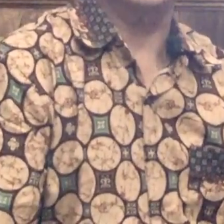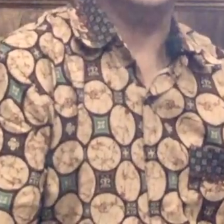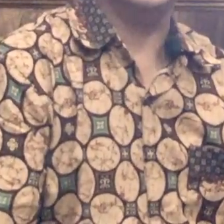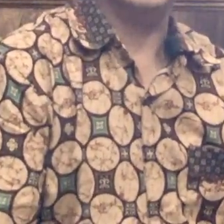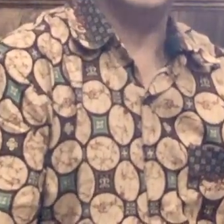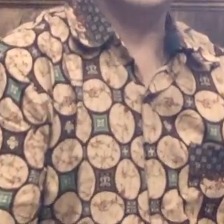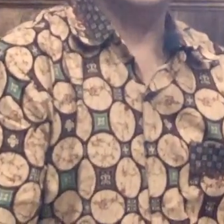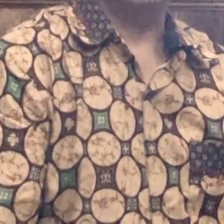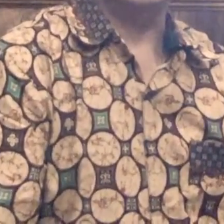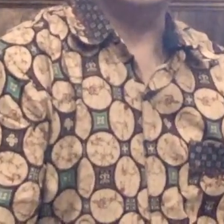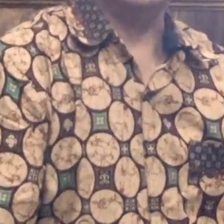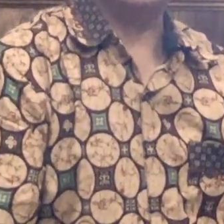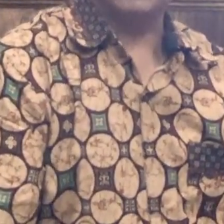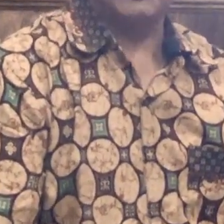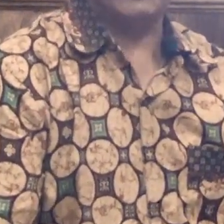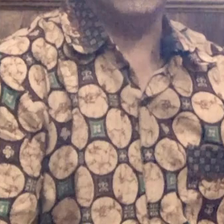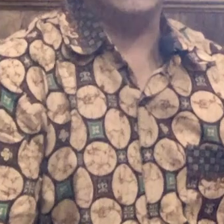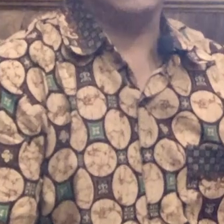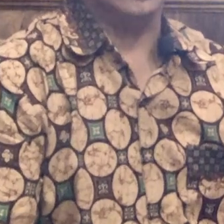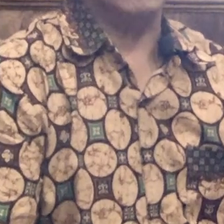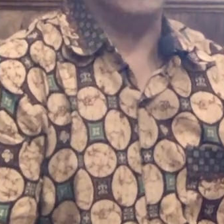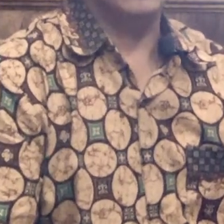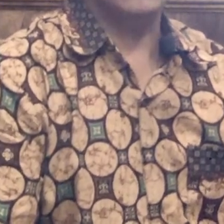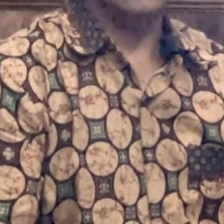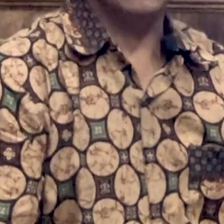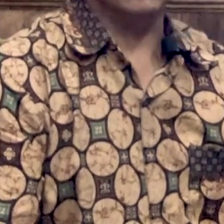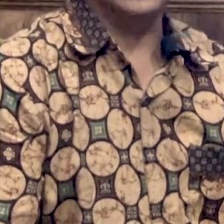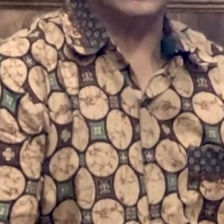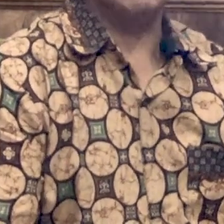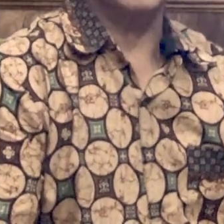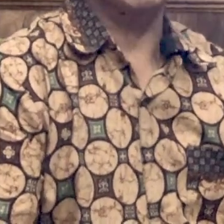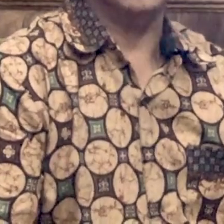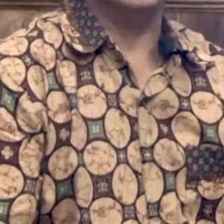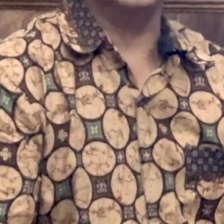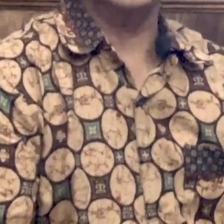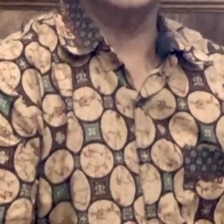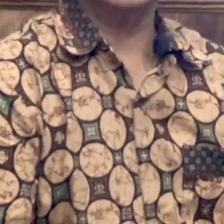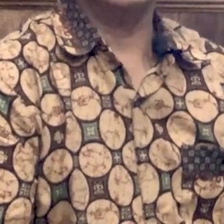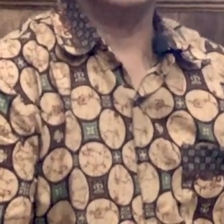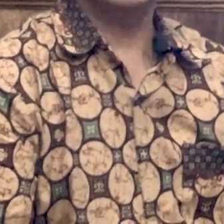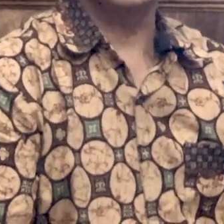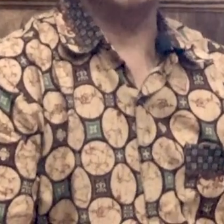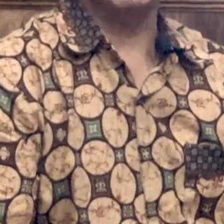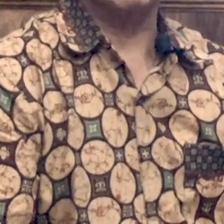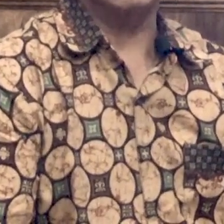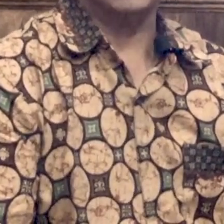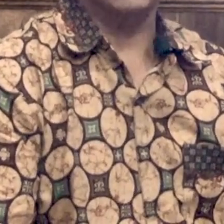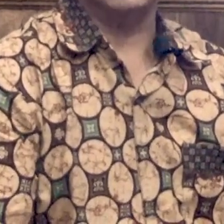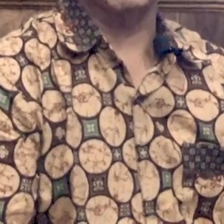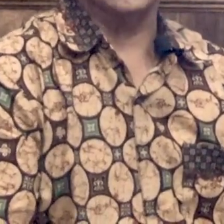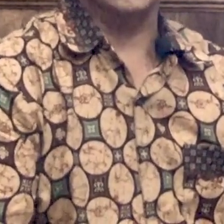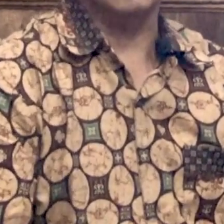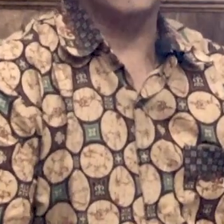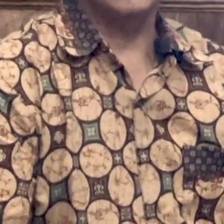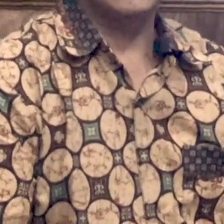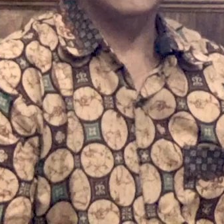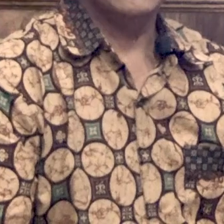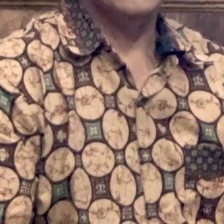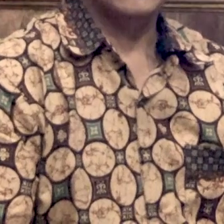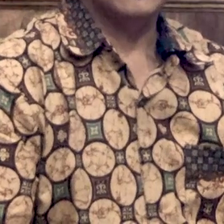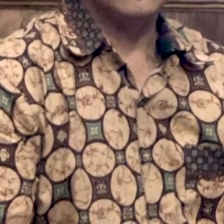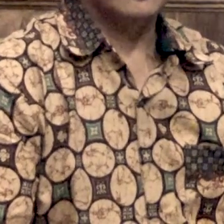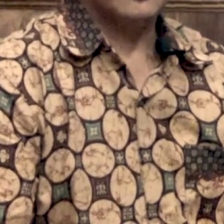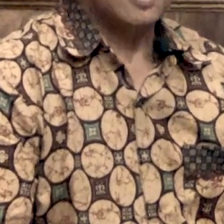akan ee ngobrol-ngobrol banyak tentang ee u bersama Pak adityya di beberapa waktu ke